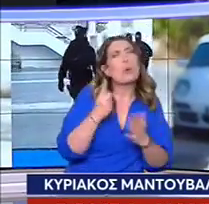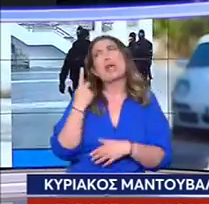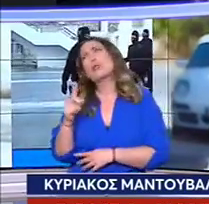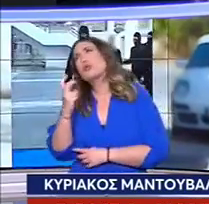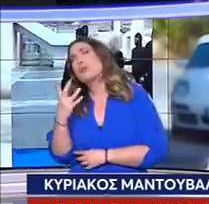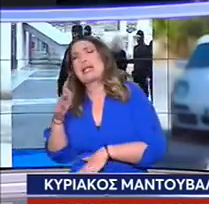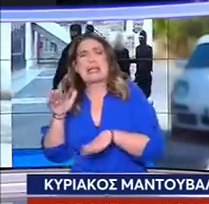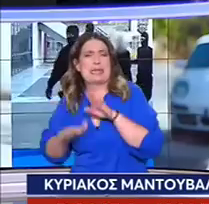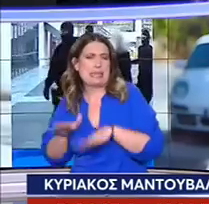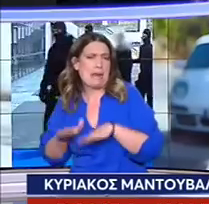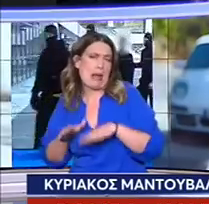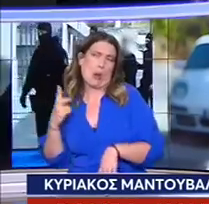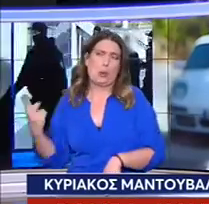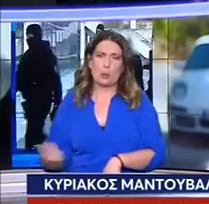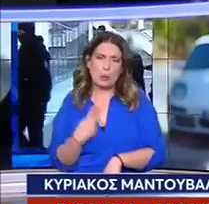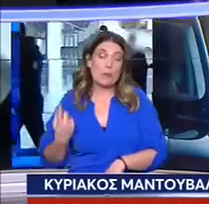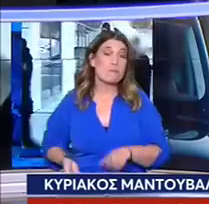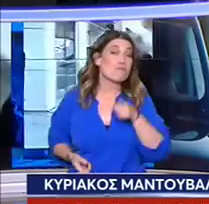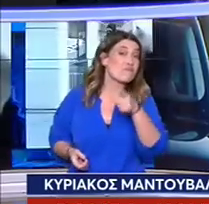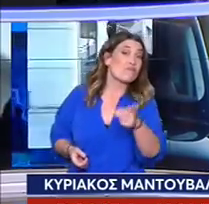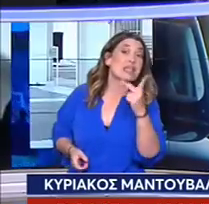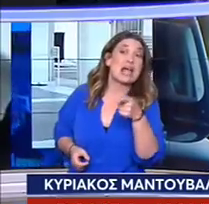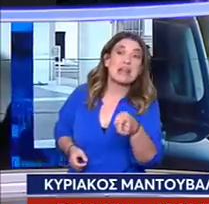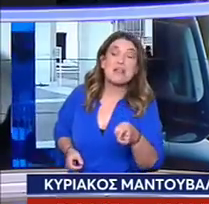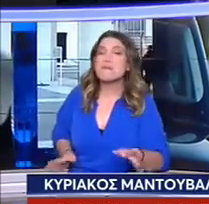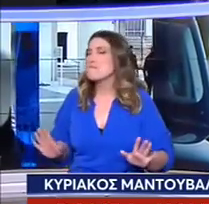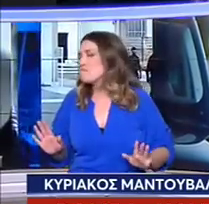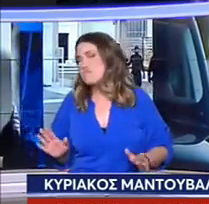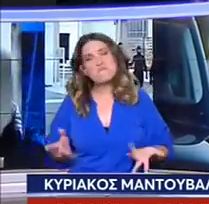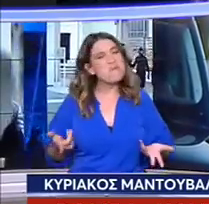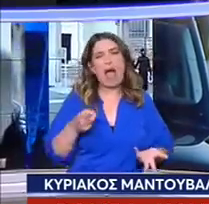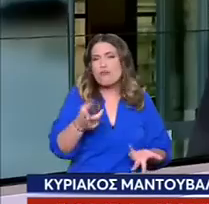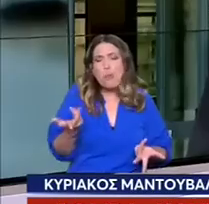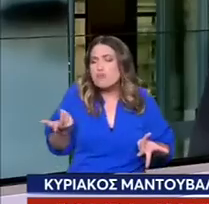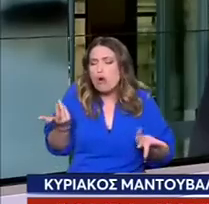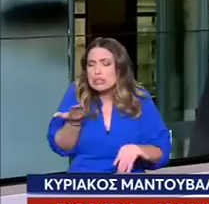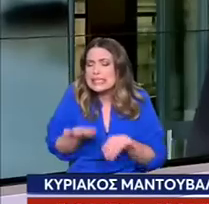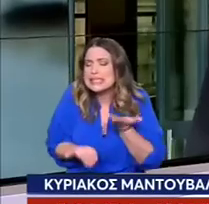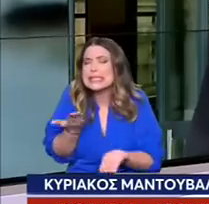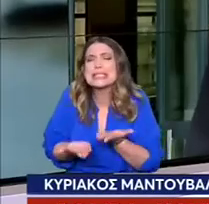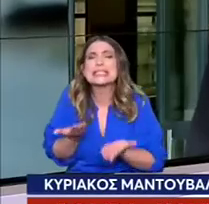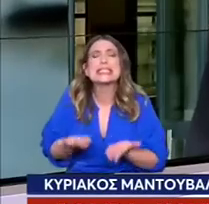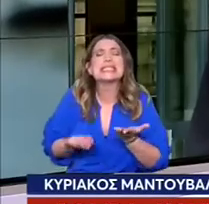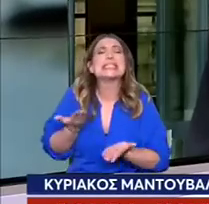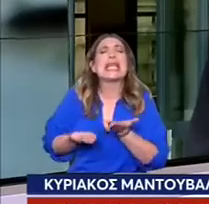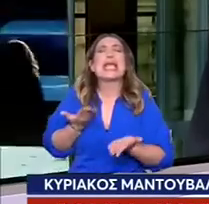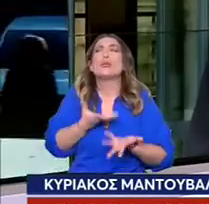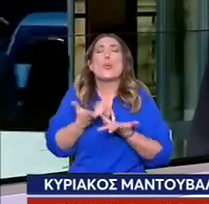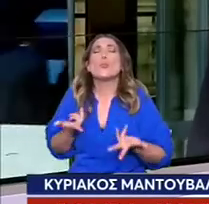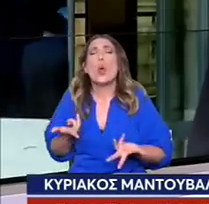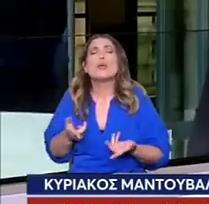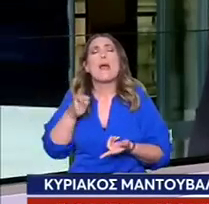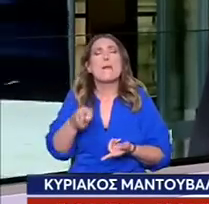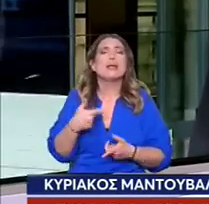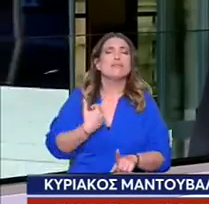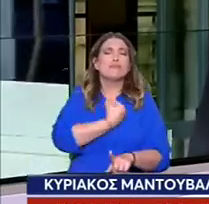και η κυρία Καρατζά συνεχώς αντέτεινε ότι δεν ζυγίζουμε την καρδιά, αλλά τη μετράμε και βλέπουμε τις δυνατότητές